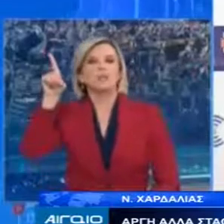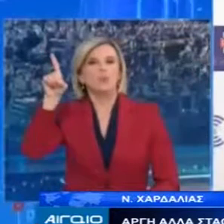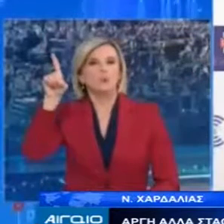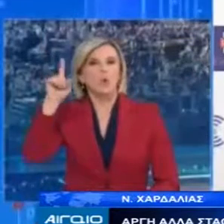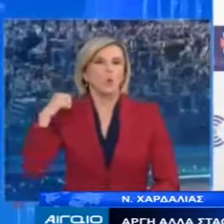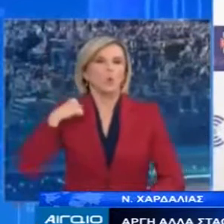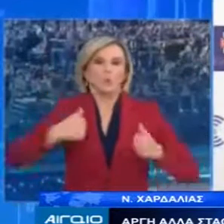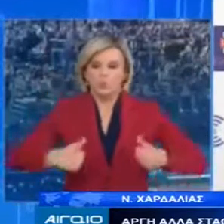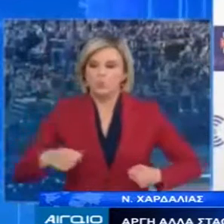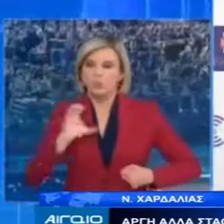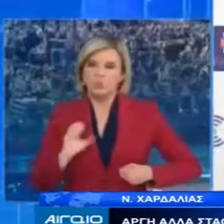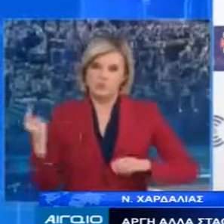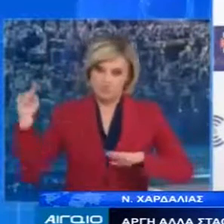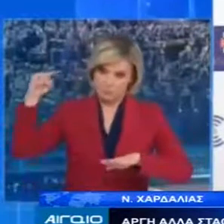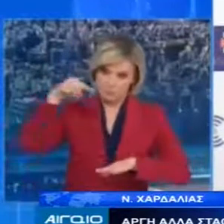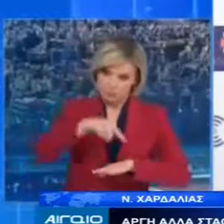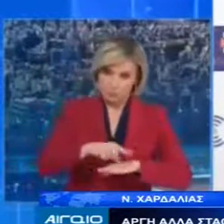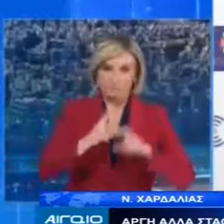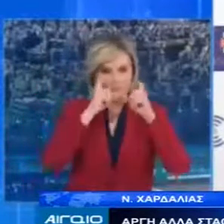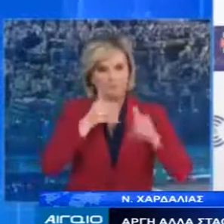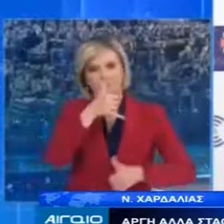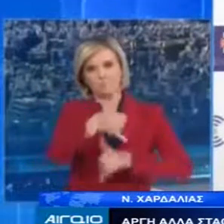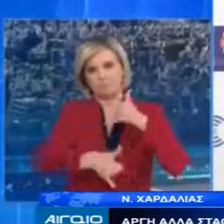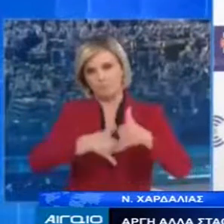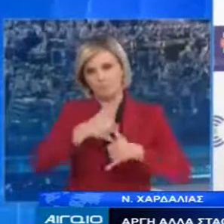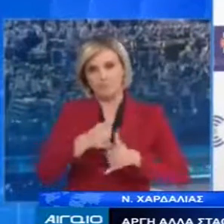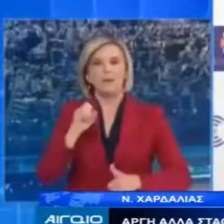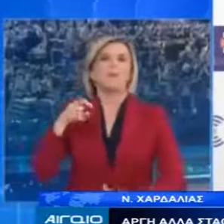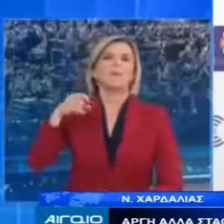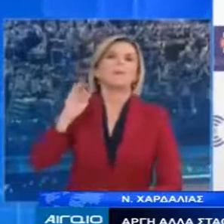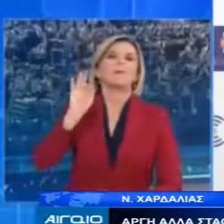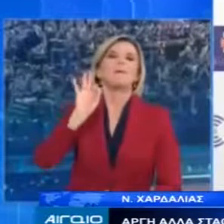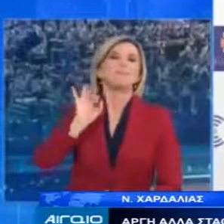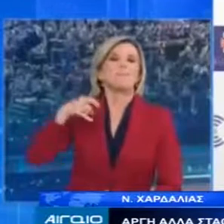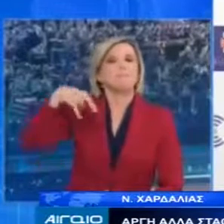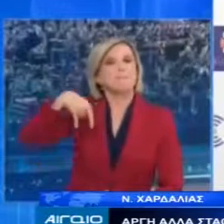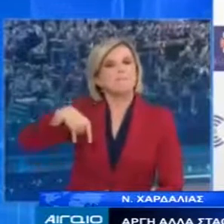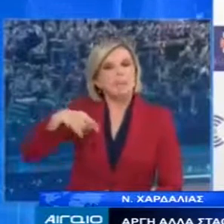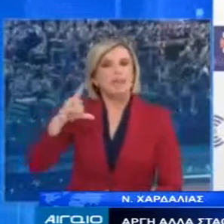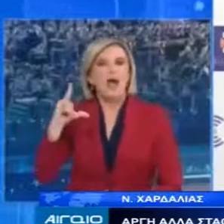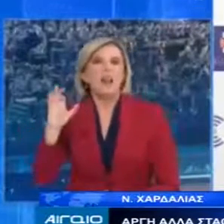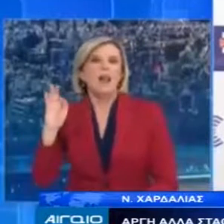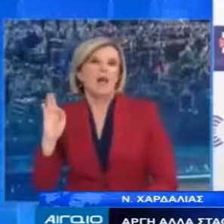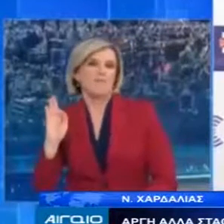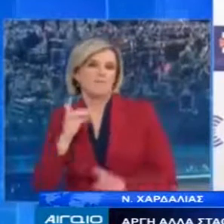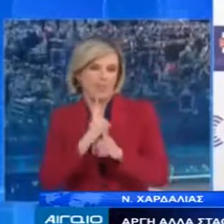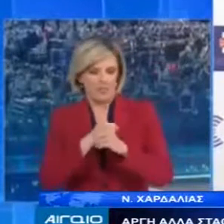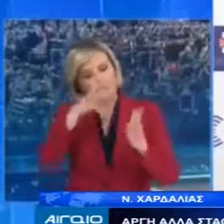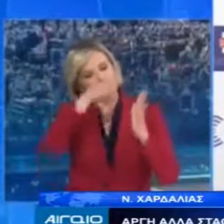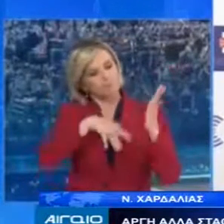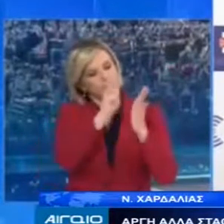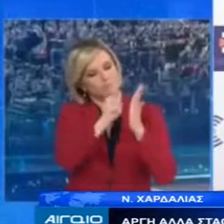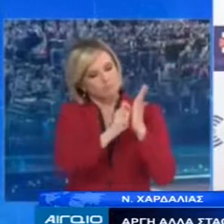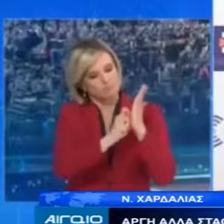Ελλάδα συμπληρώνουν την ηλεκτρονική φόρμα PLF μέχρι και 1 μέρα πριν από το ταξίδι και προσκομίζουν είτε